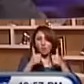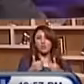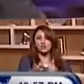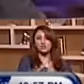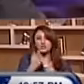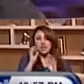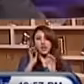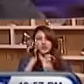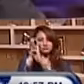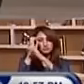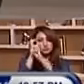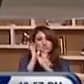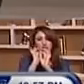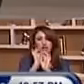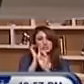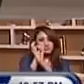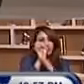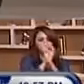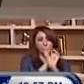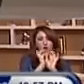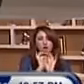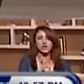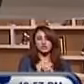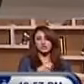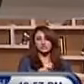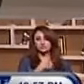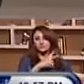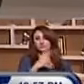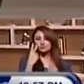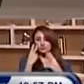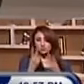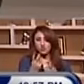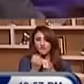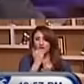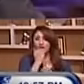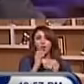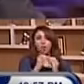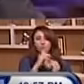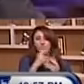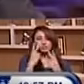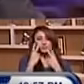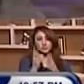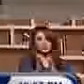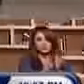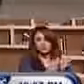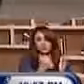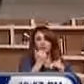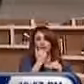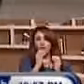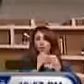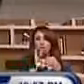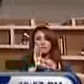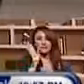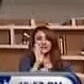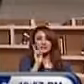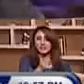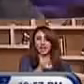قصدك فكره التسويق. طيب خليني اسالك على السلبيات اللي انت شايفها وانت النهارده عضو في اللجنه العليا للتعليم. السلبيات اللي انت شايفها في نظام التعليم في